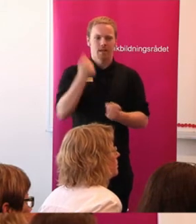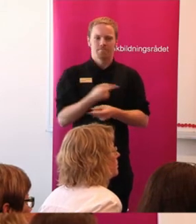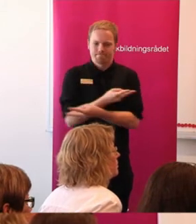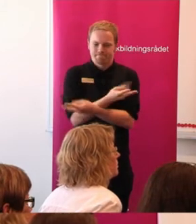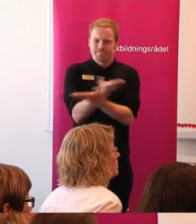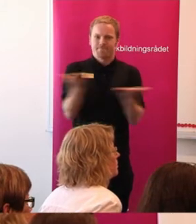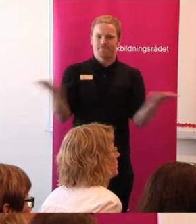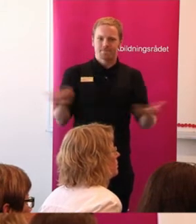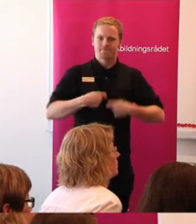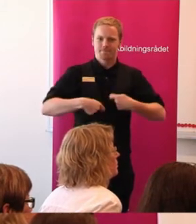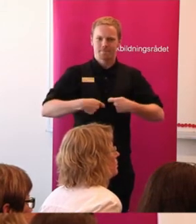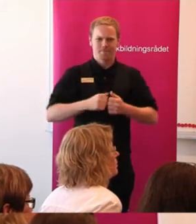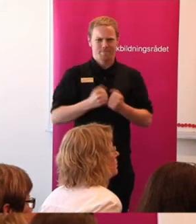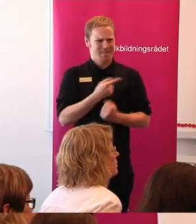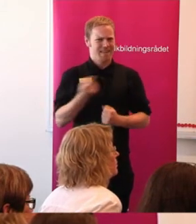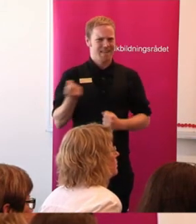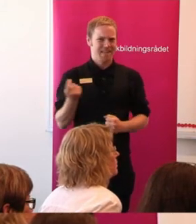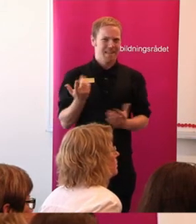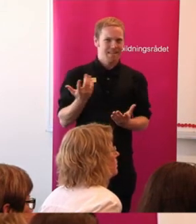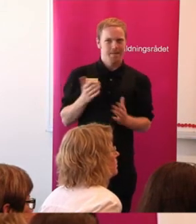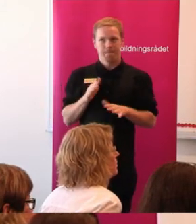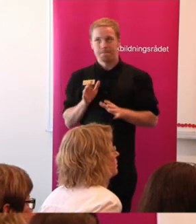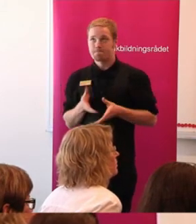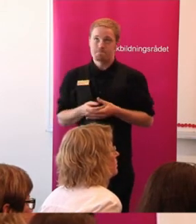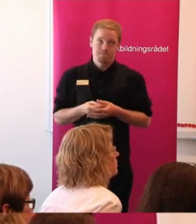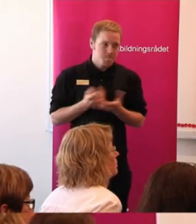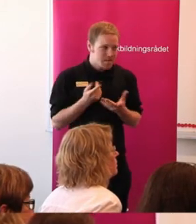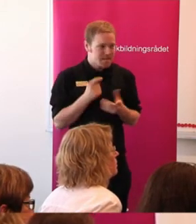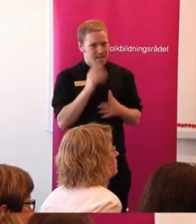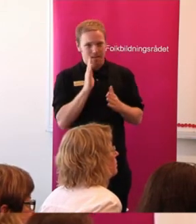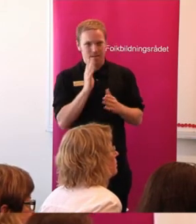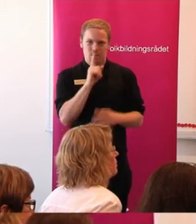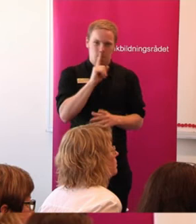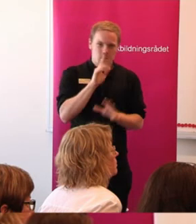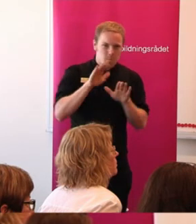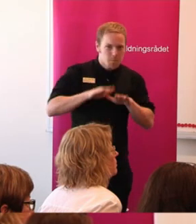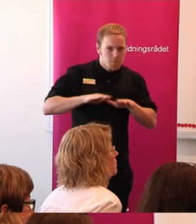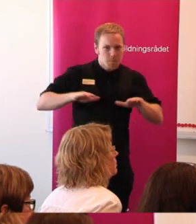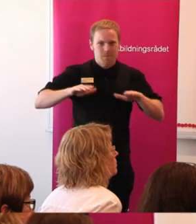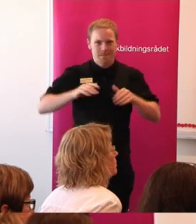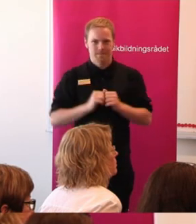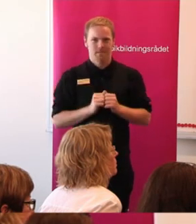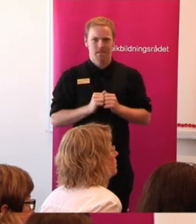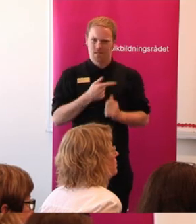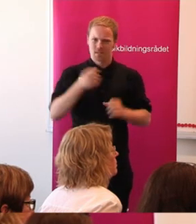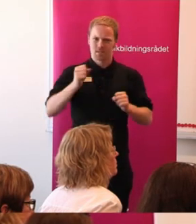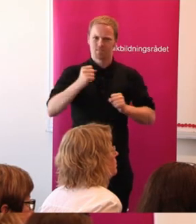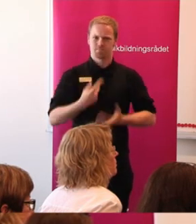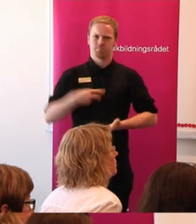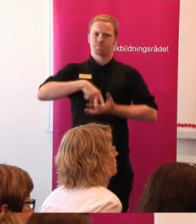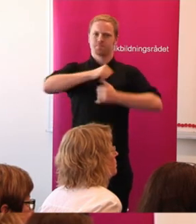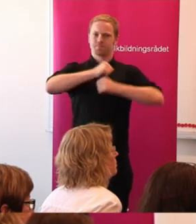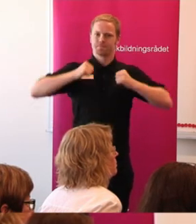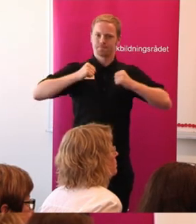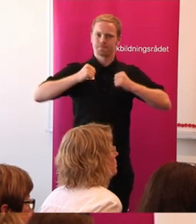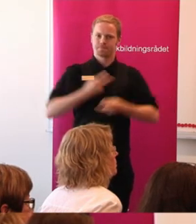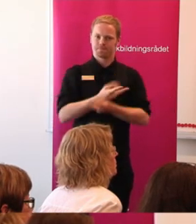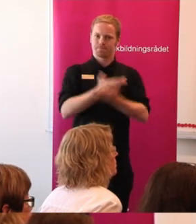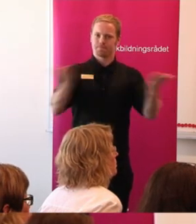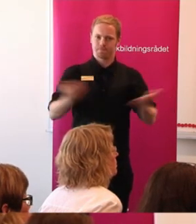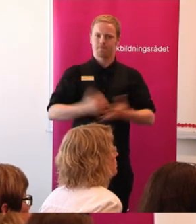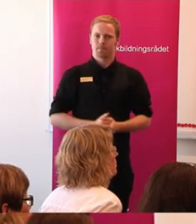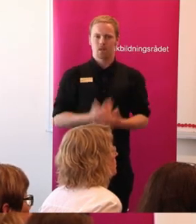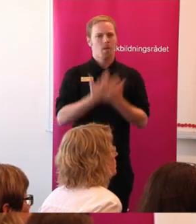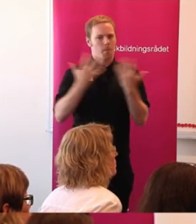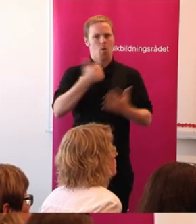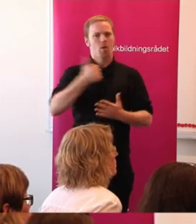ni är lite så där, tycker jag. Verkar lite i det tysta. Så stå på barrikaderna. Underbar. Det är många